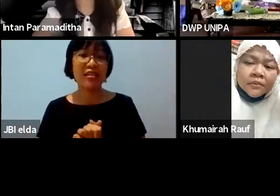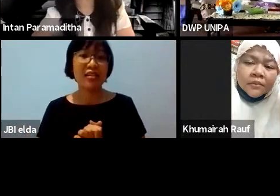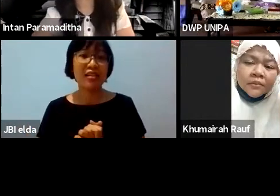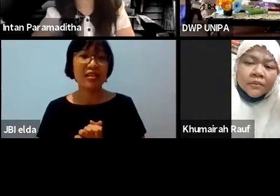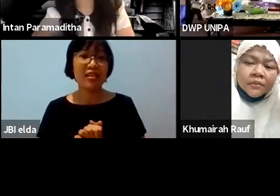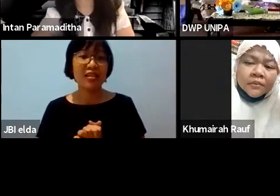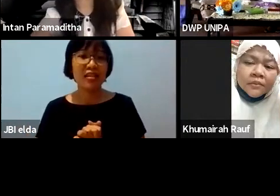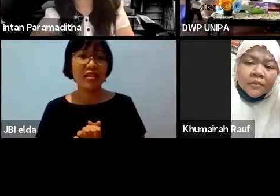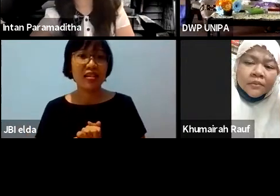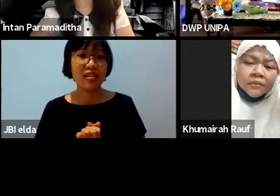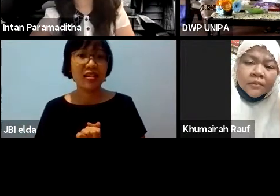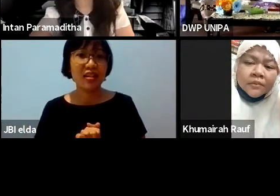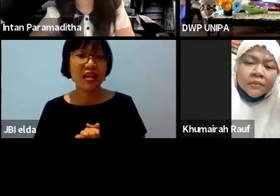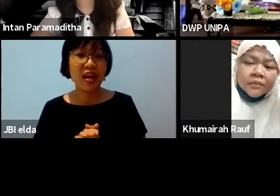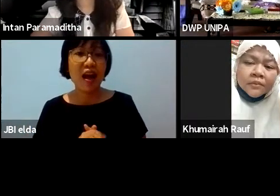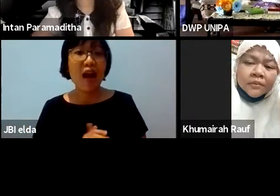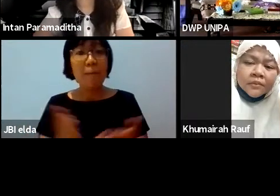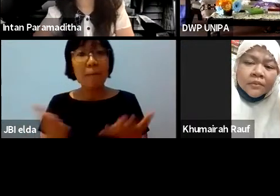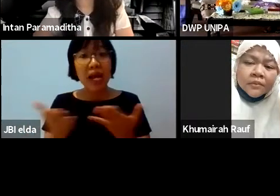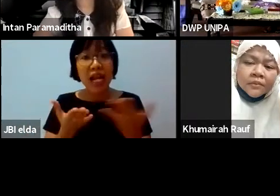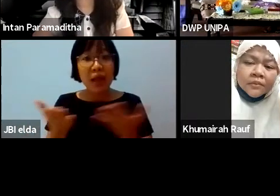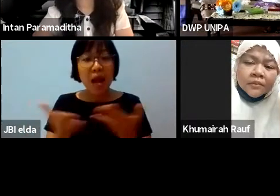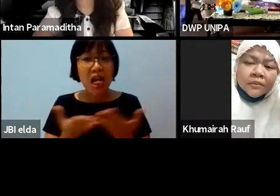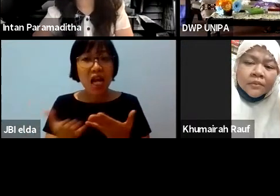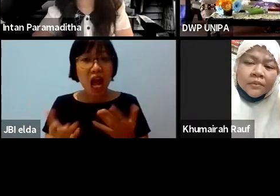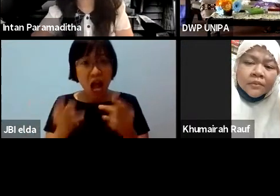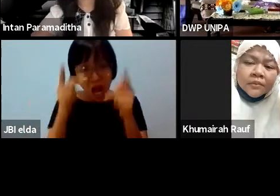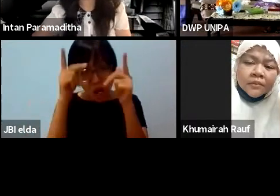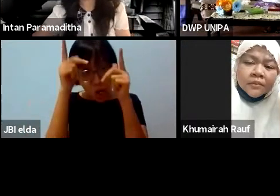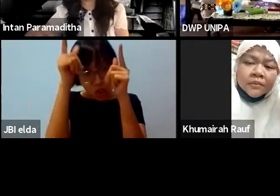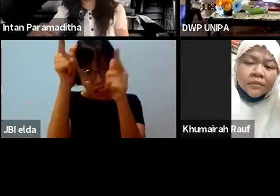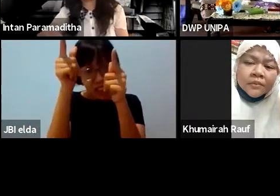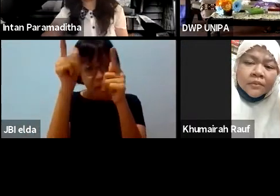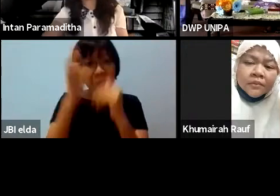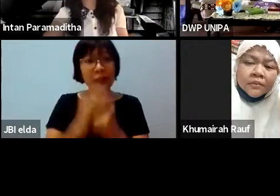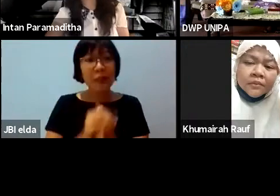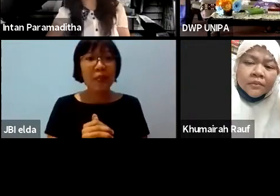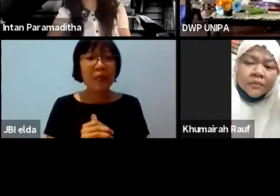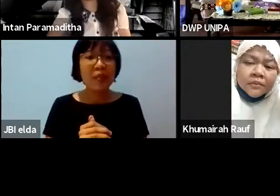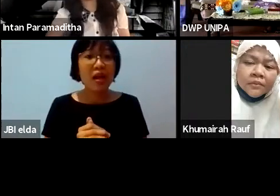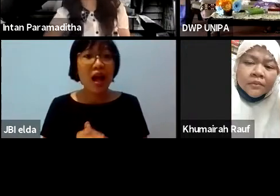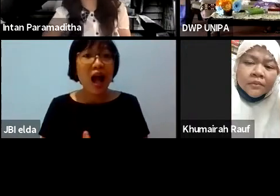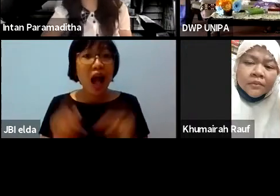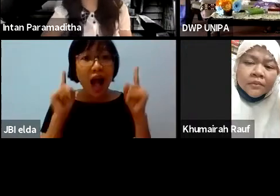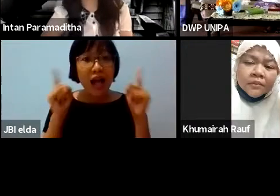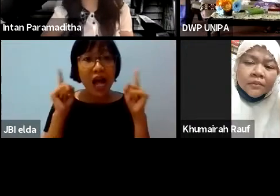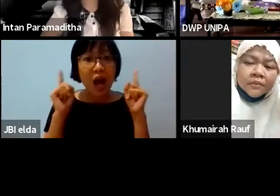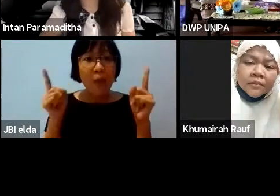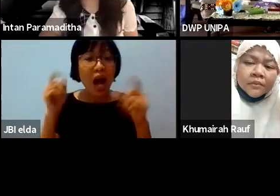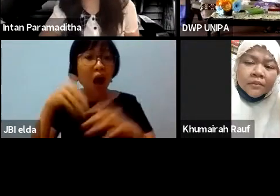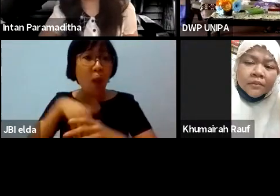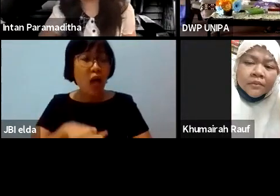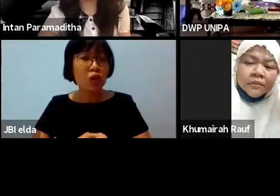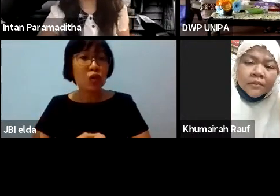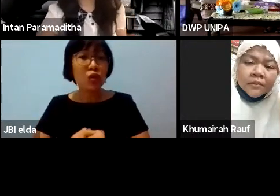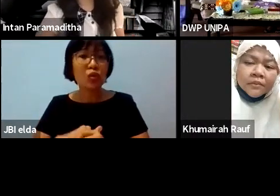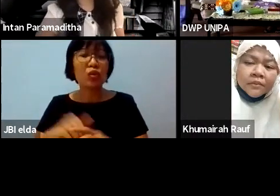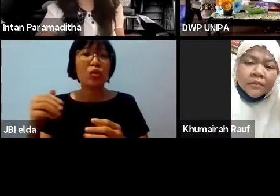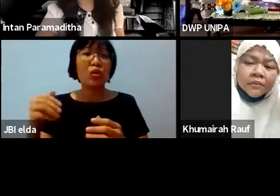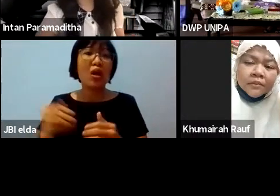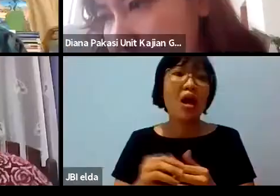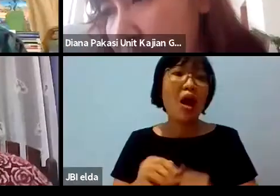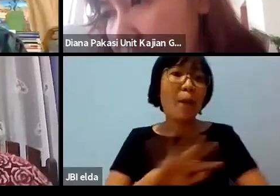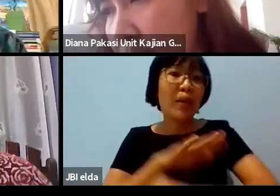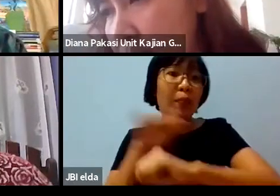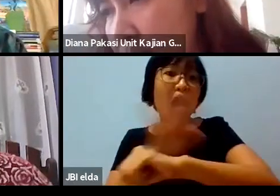menguatnya konservatisme agama yang juga merambah ke kampus-kampus, itu berpengaruh pada menguatnya seksisme dan diskriminasi gender di